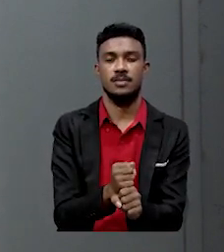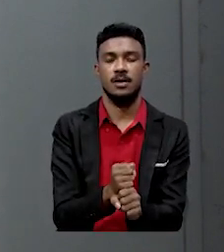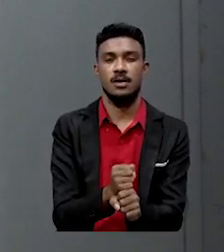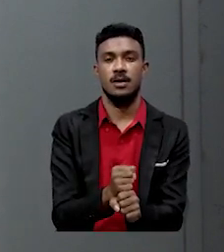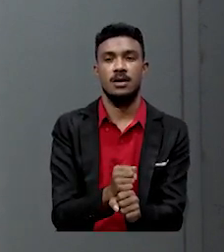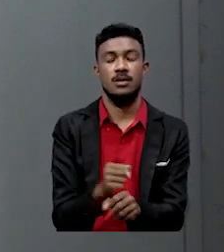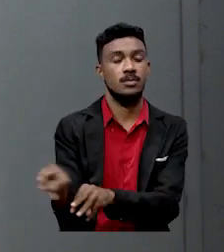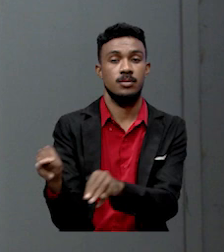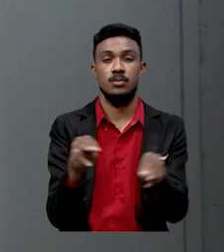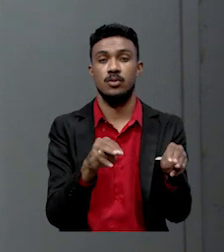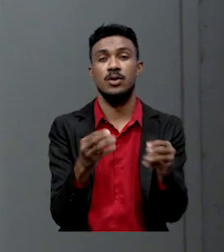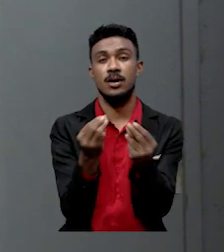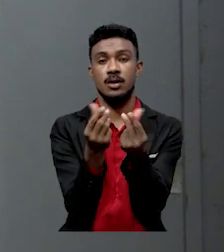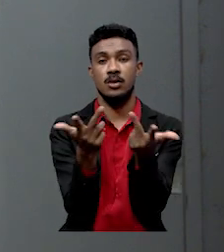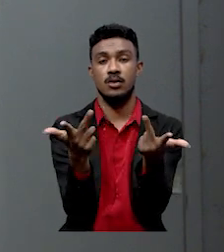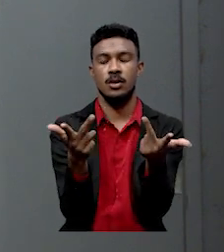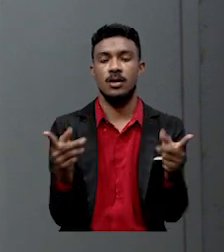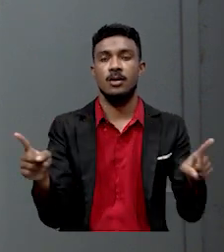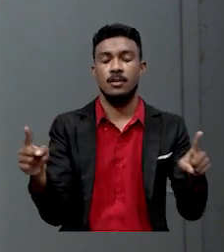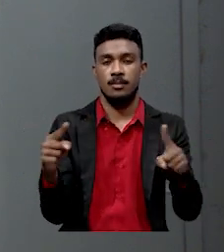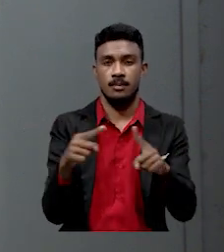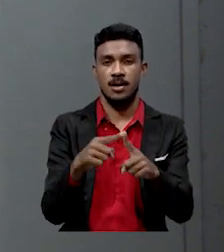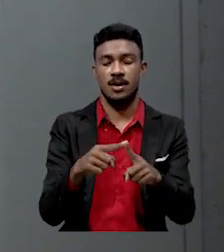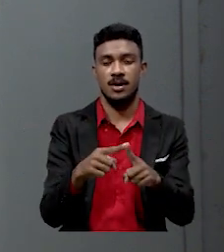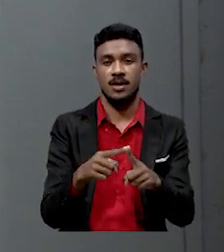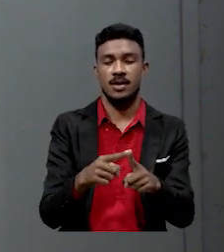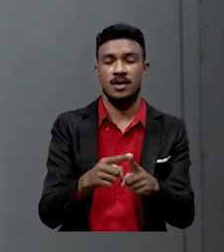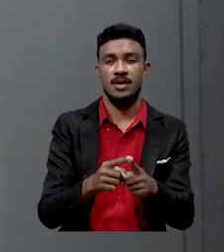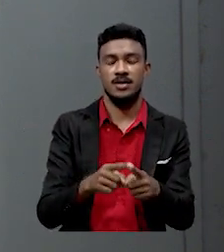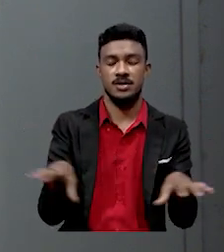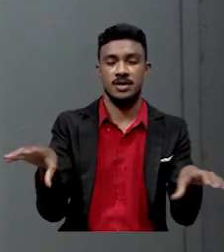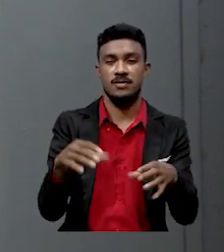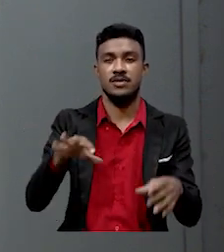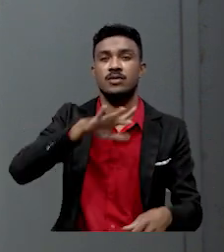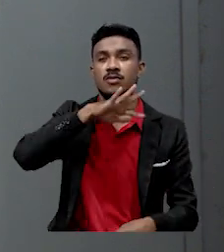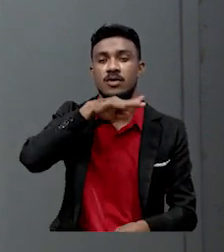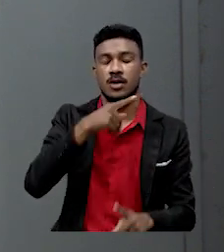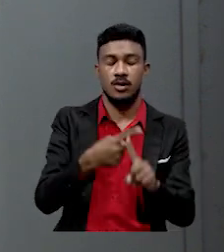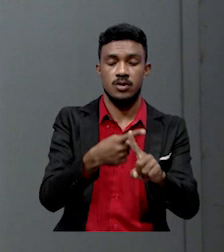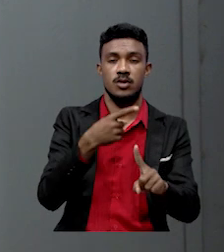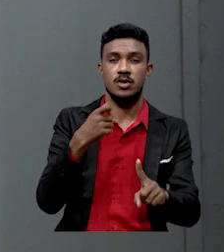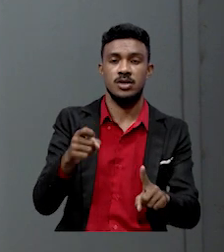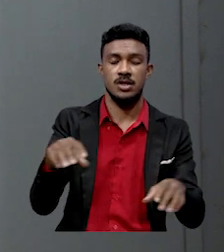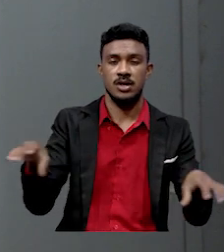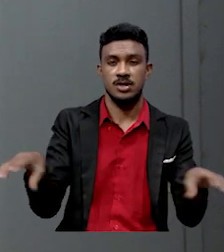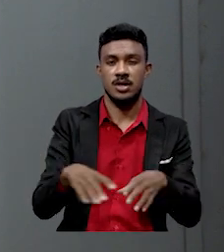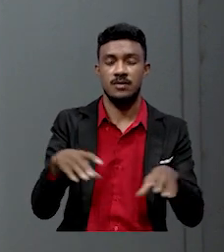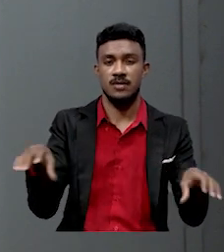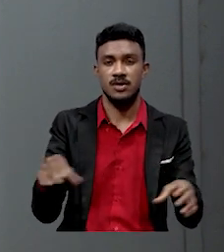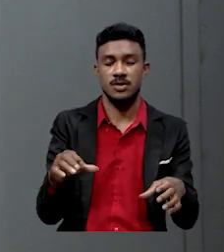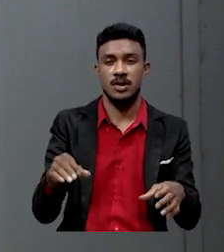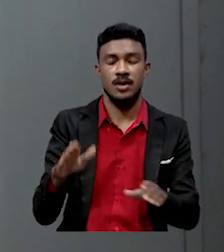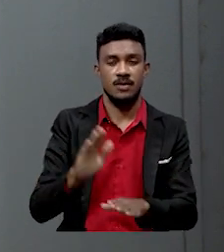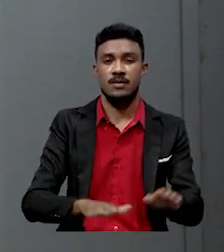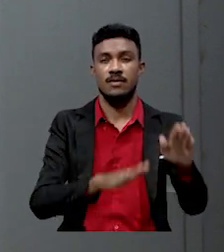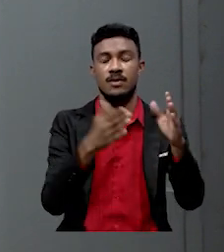modernisasi sang utuang bayi ya jestaun lisu nene lihusi proyek itu jestaun residu solus urbanus